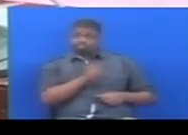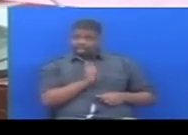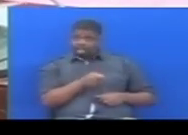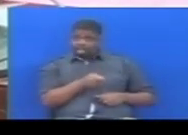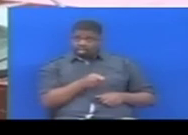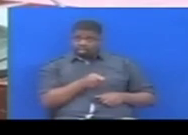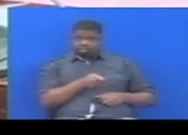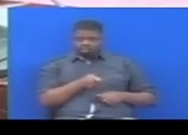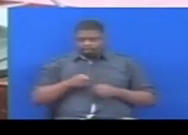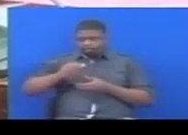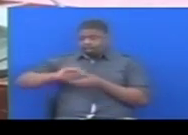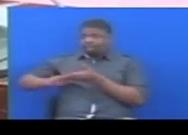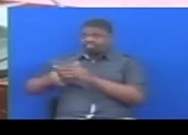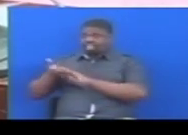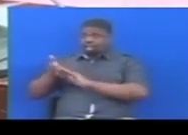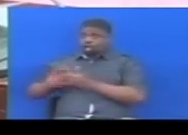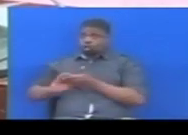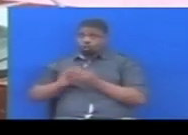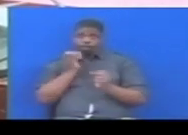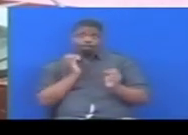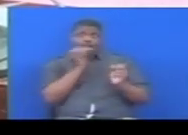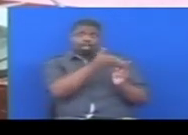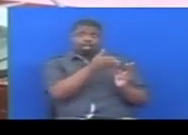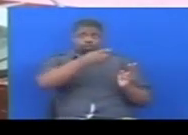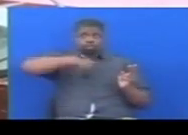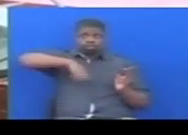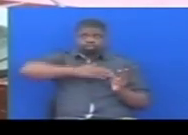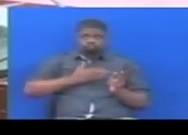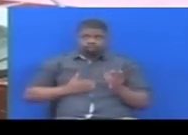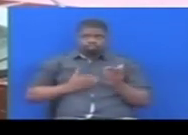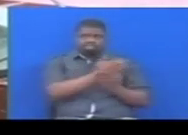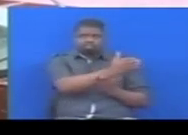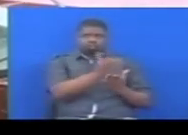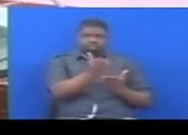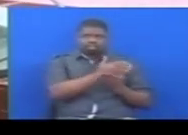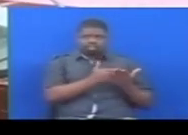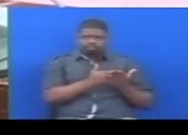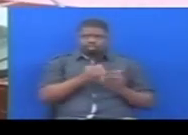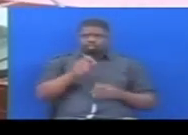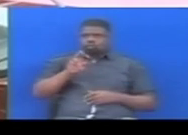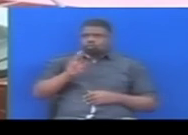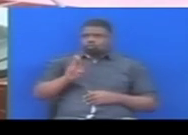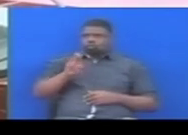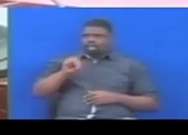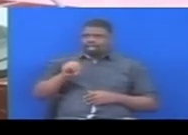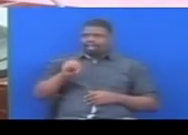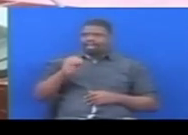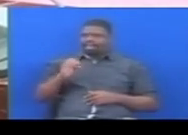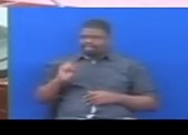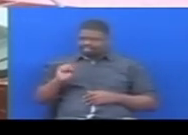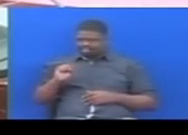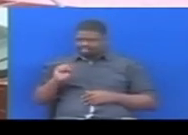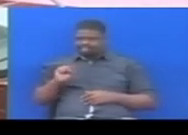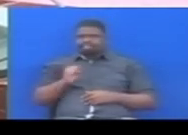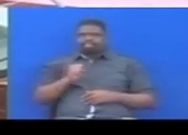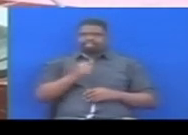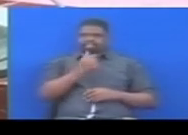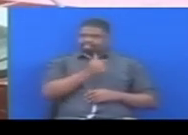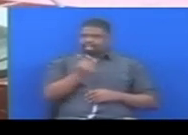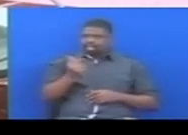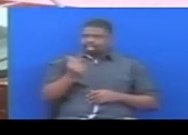ya maafikiano ya malengo ya 93 yaliyopitishwa na wadau wa kanda zote za UNAIDS, serikali ya Tanzania ilianza kuyatekeleza kwa